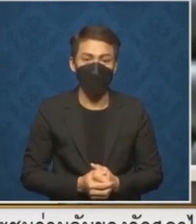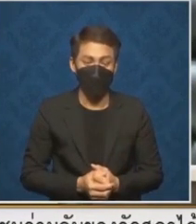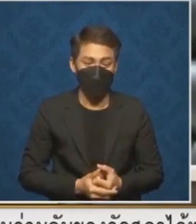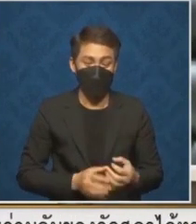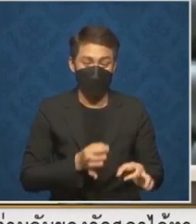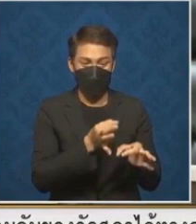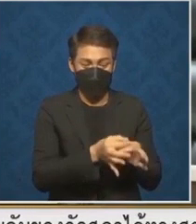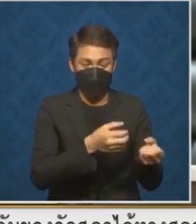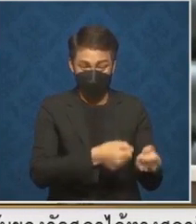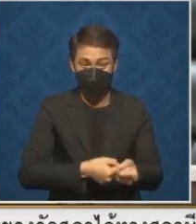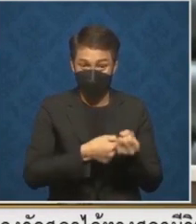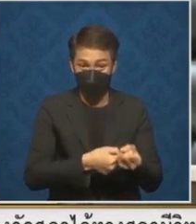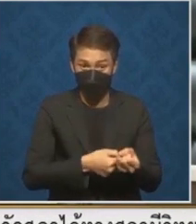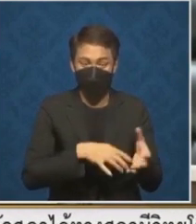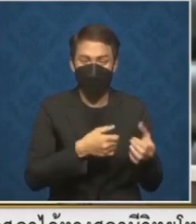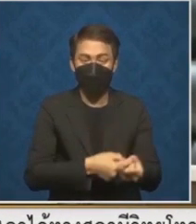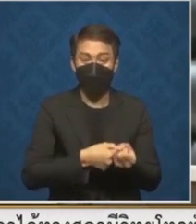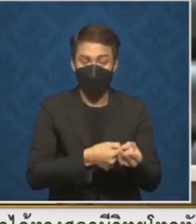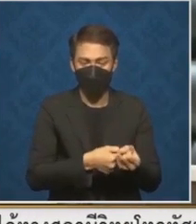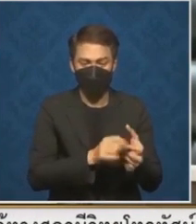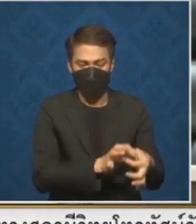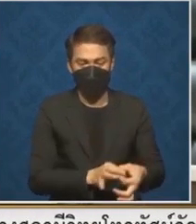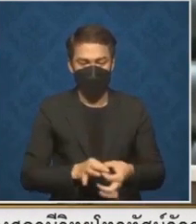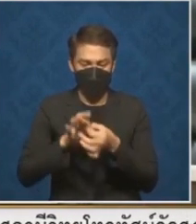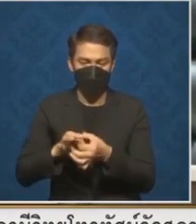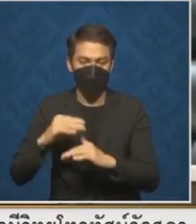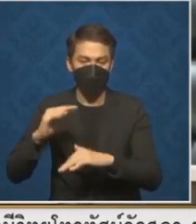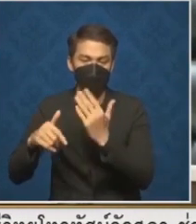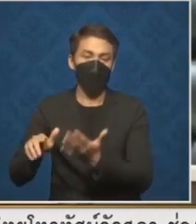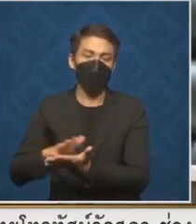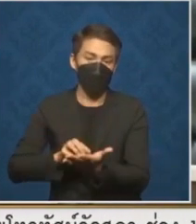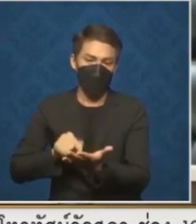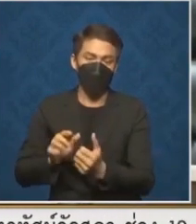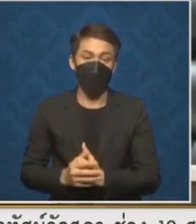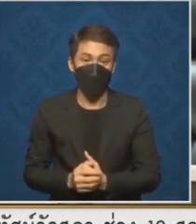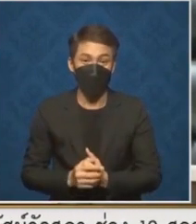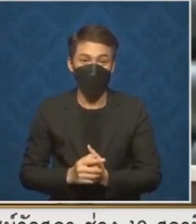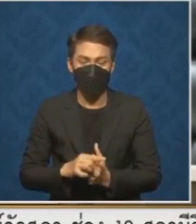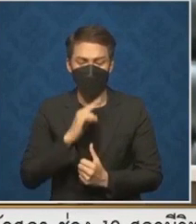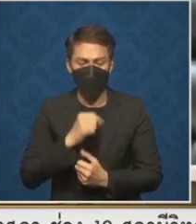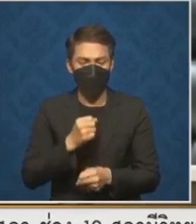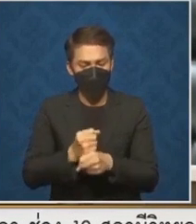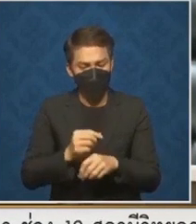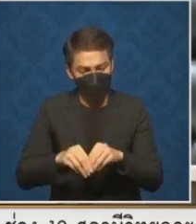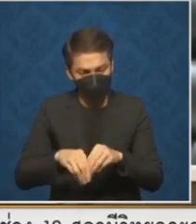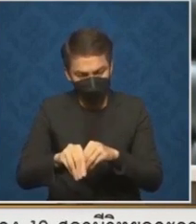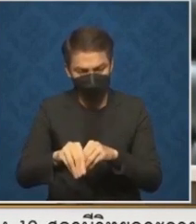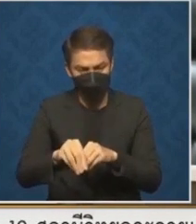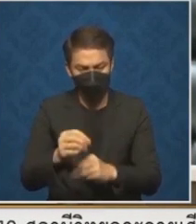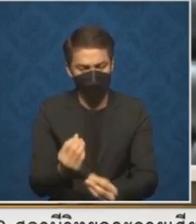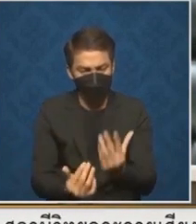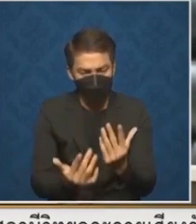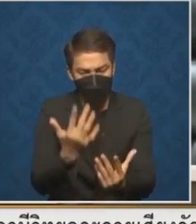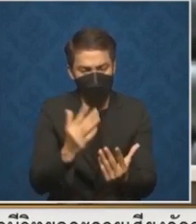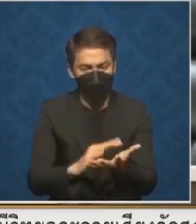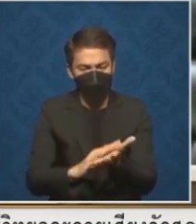รคือยุงฉางของประเทศที่ไหนมีที่ดินถ้าคนไปทำประโยช์ใทดินมักคอเงินมัก็คจะงอกงาม